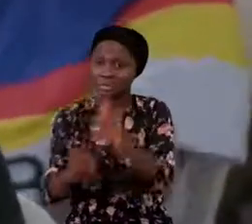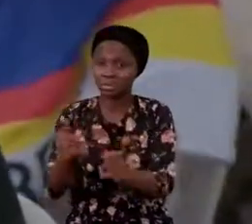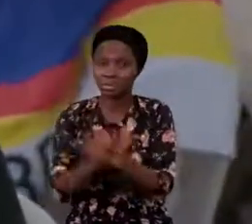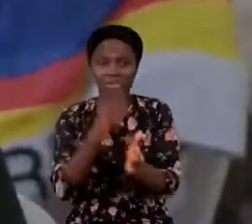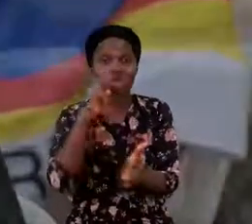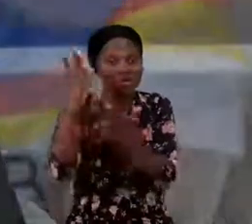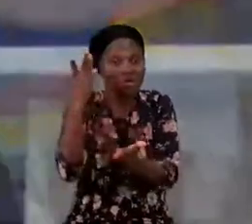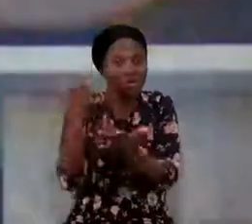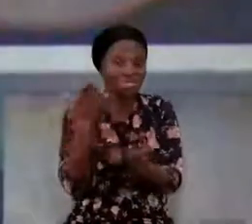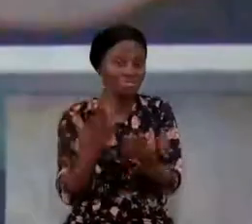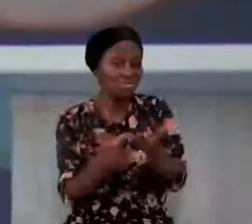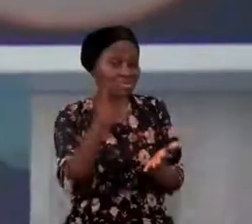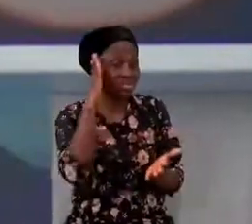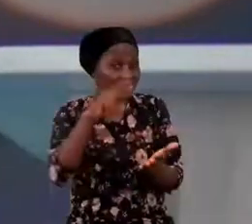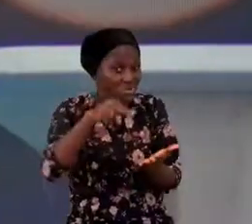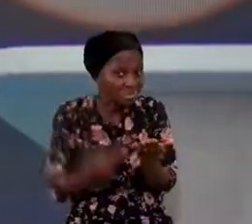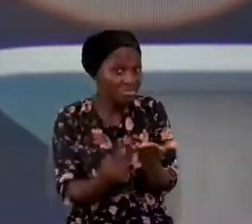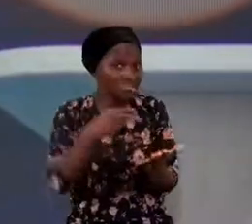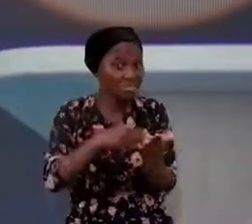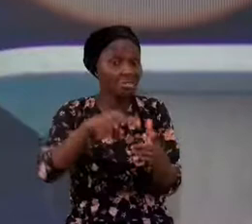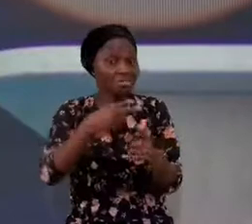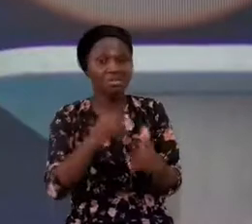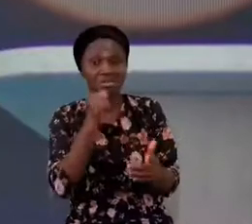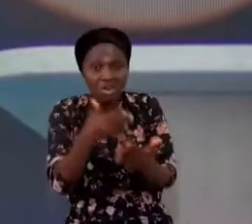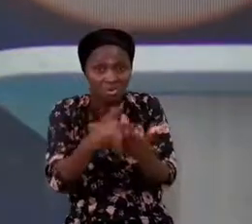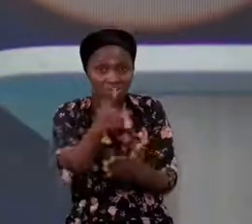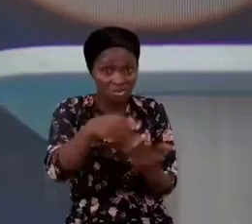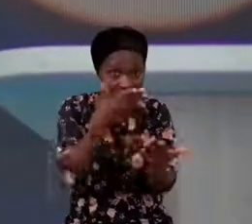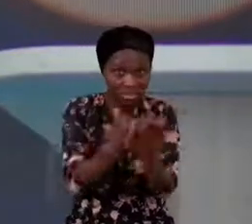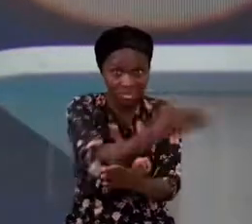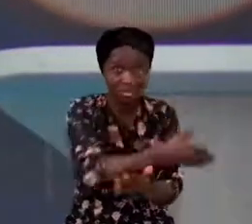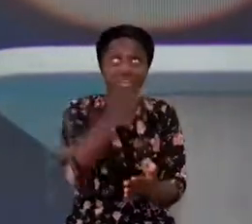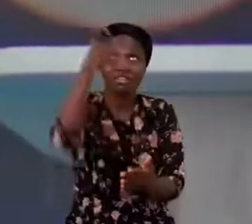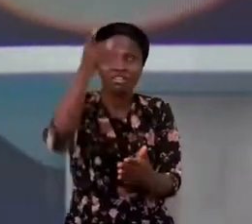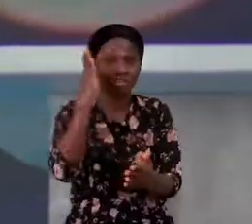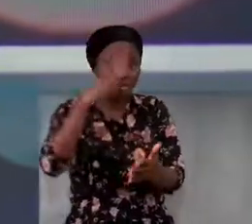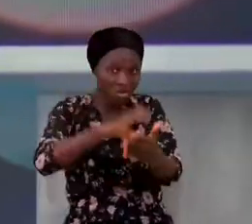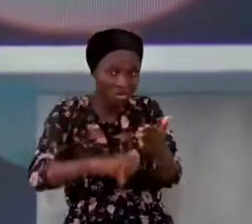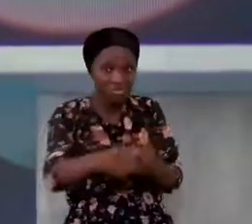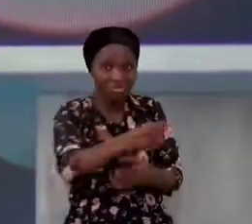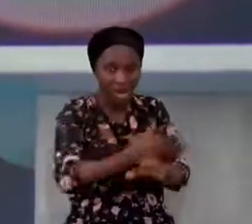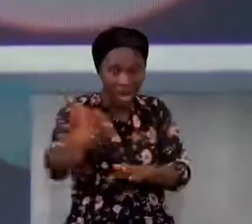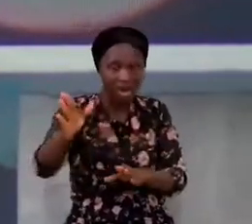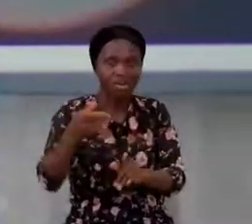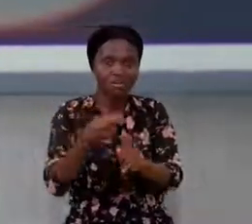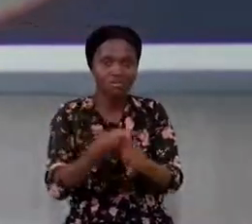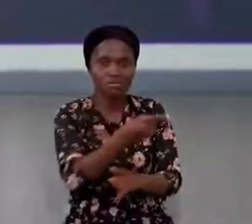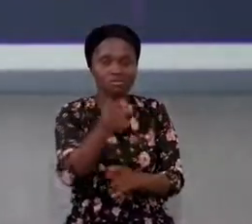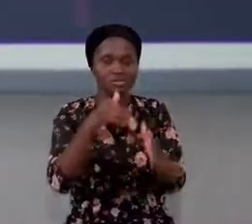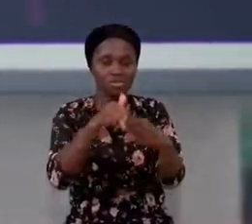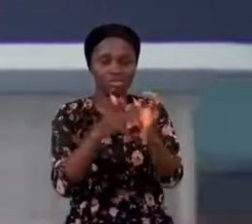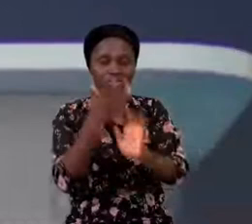éléments considérés. Premièrement, voyons la fondation des leaders libérés pour